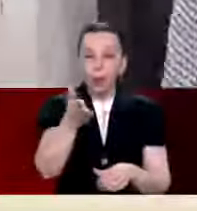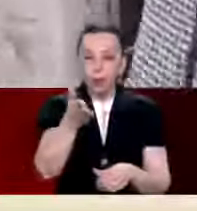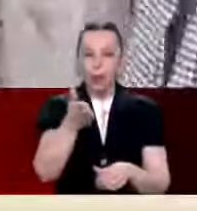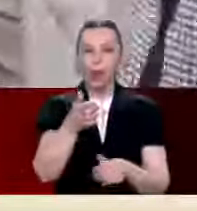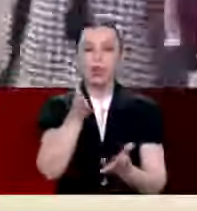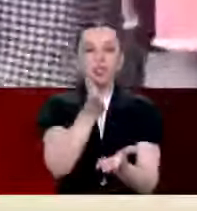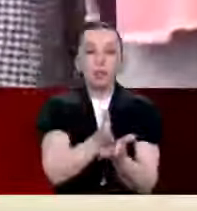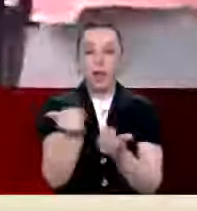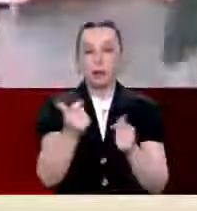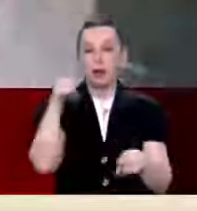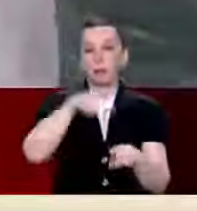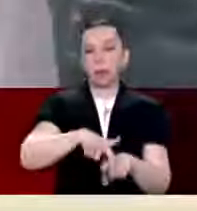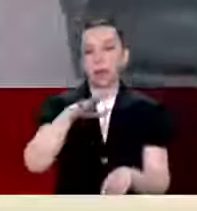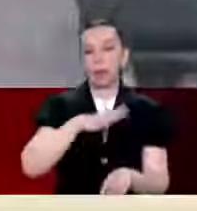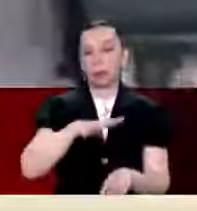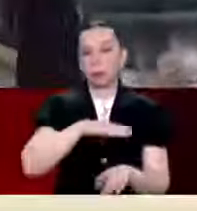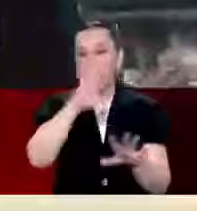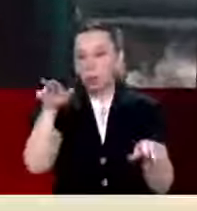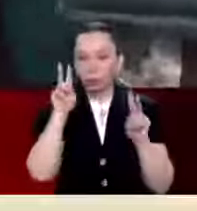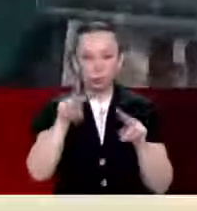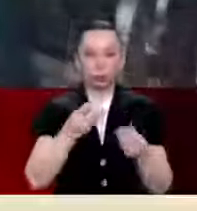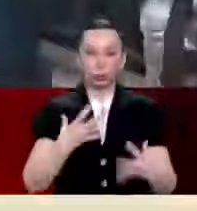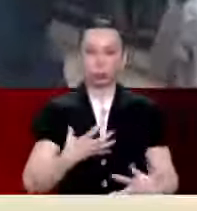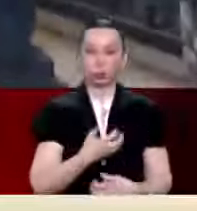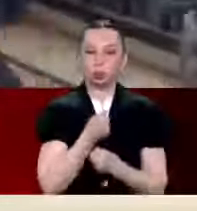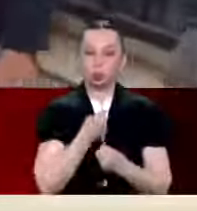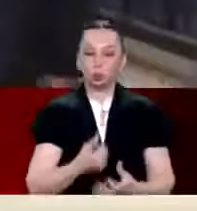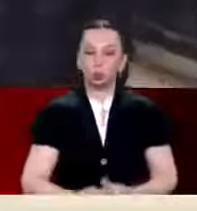aracına binmek istedi. Yaşananlar herkesin yüreğini dağladı.